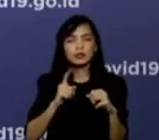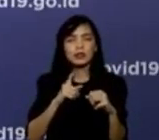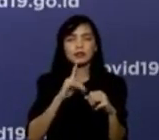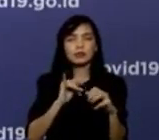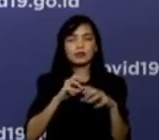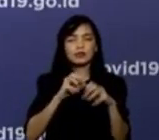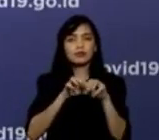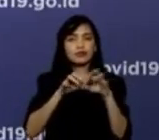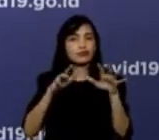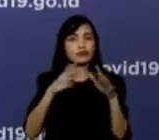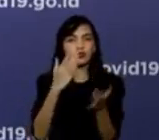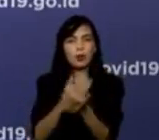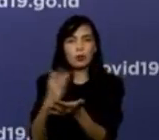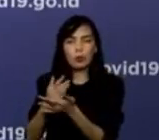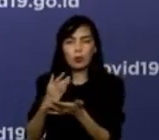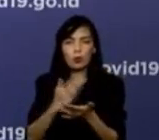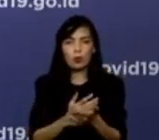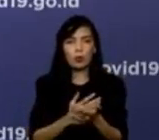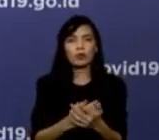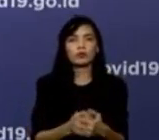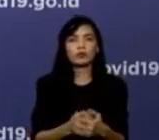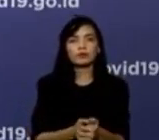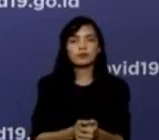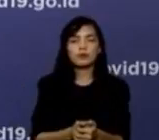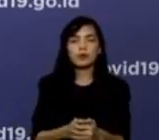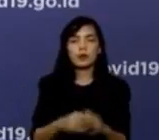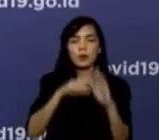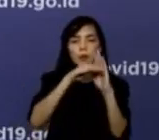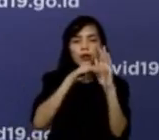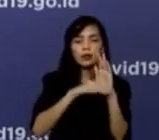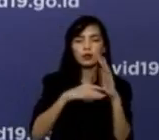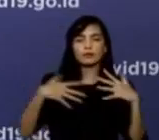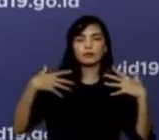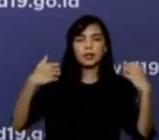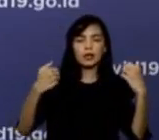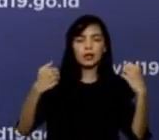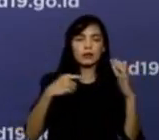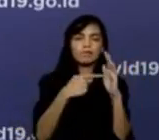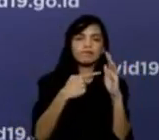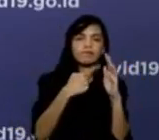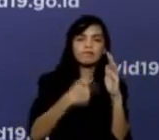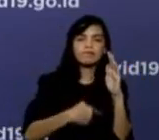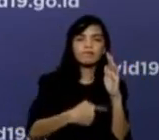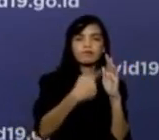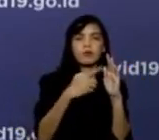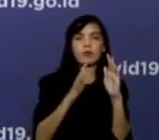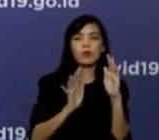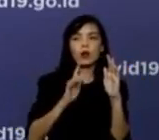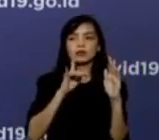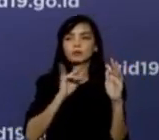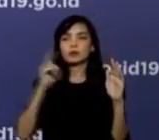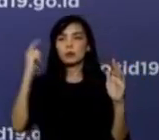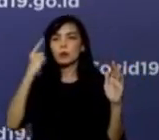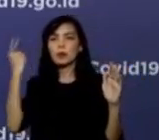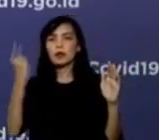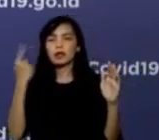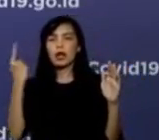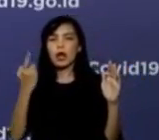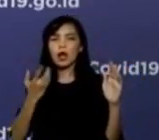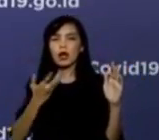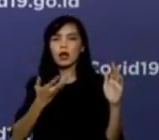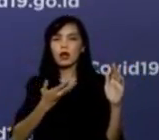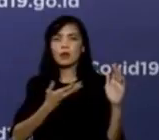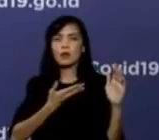kita laksanakan. Protokol kesehatan tidak lagi dimaknai sebagai upaya pemerintah